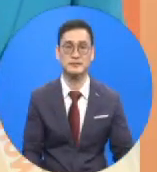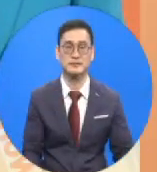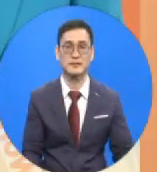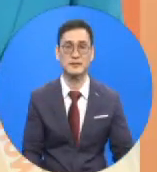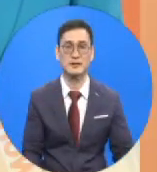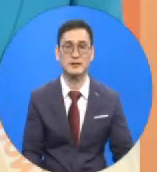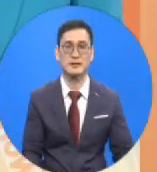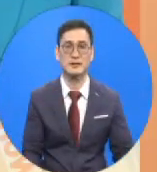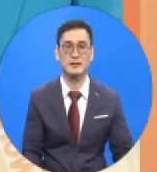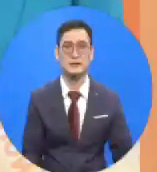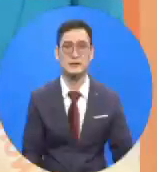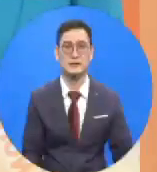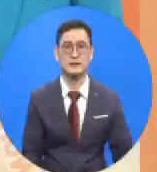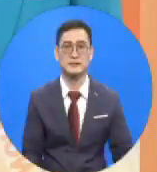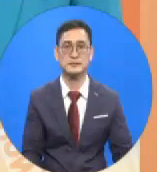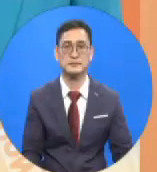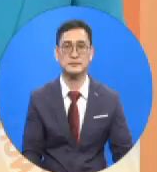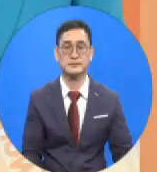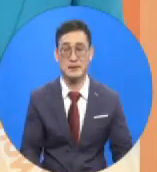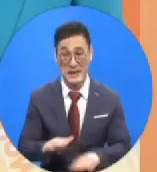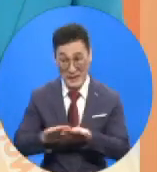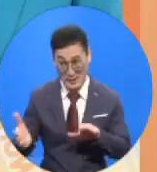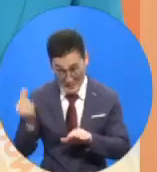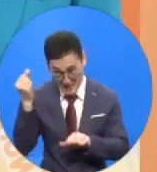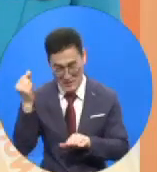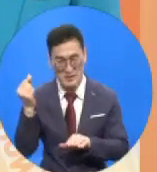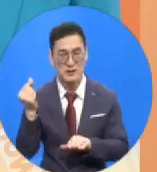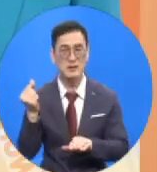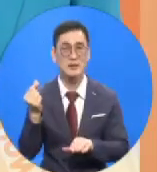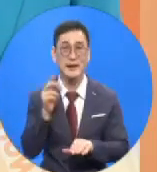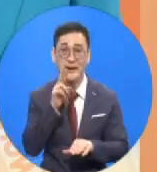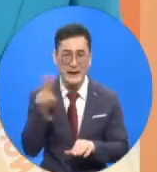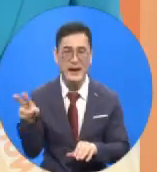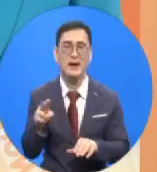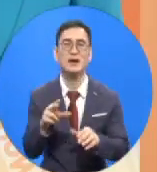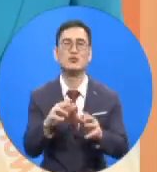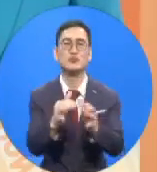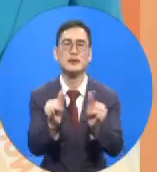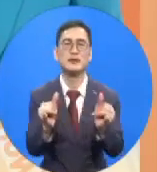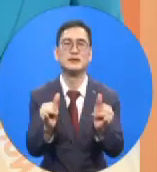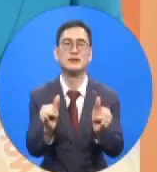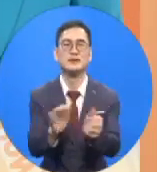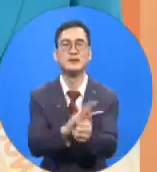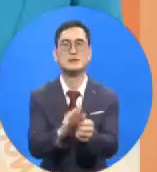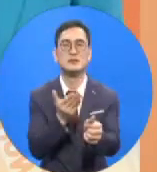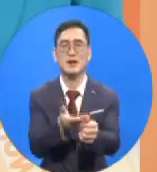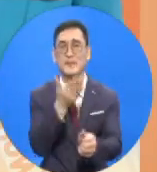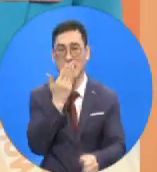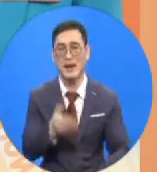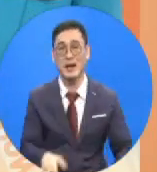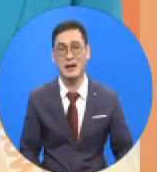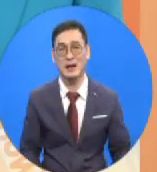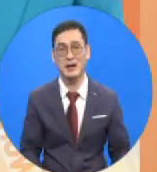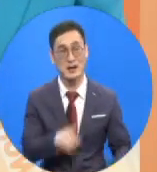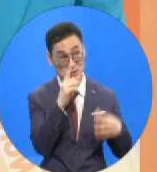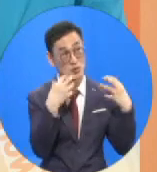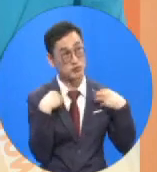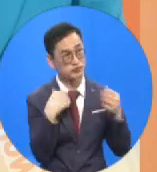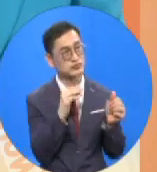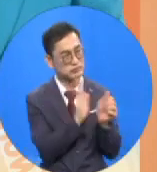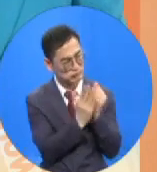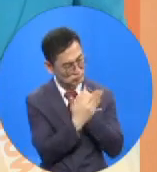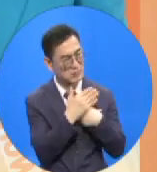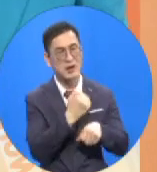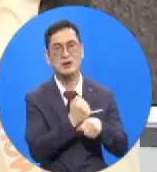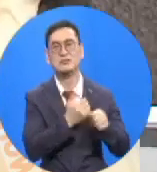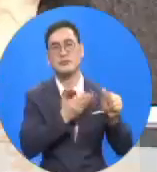마음이 아플 수밖에 없어서 정부의 정말 간곡히 부탁드리고 어려운 들도 정말 합쳐 할 테니까 좀 도와주십시오 예 예